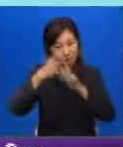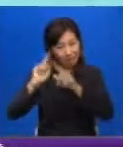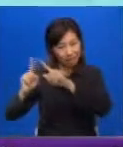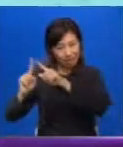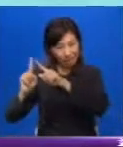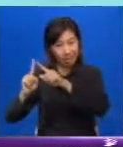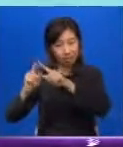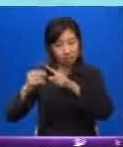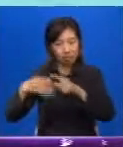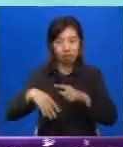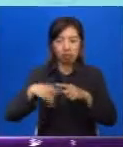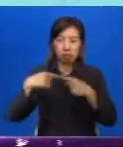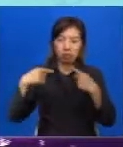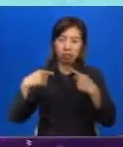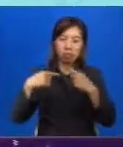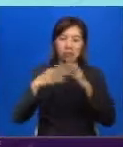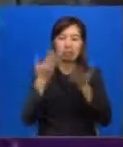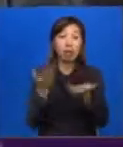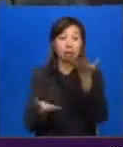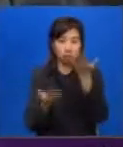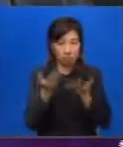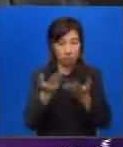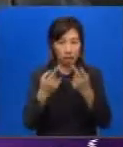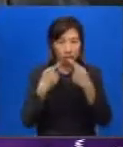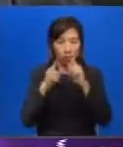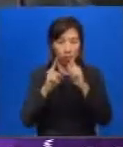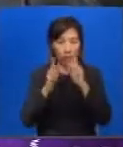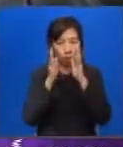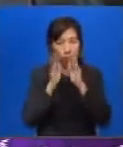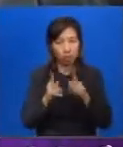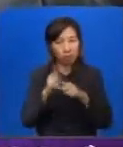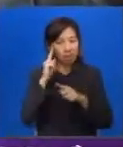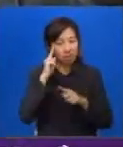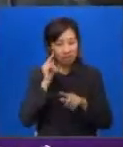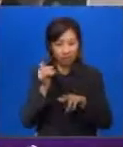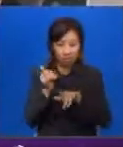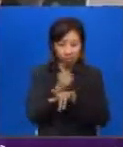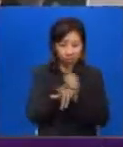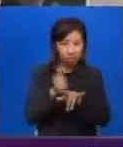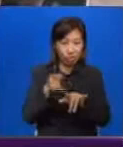ที่ MH370 ว่าเป็นอย่างไรก็ตามแต่คนใกล้ชิดของบรรดาผู้โดยส